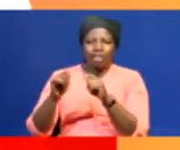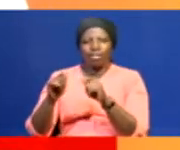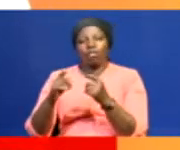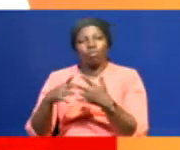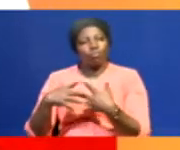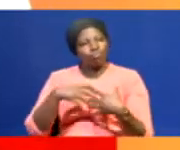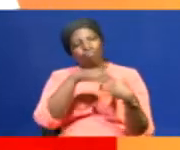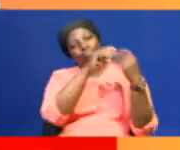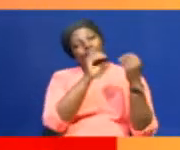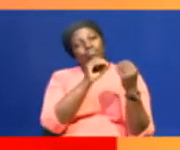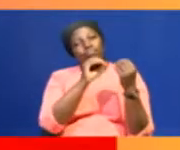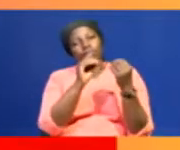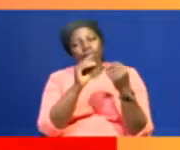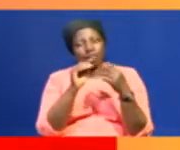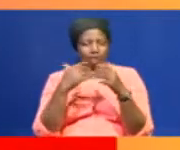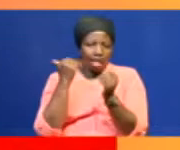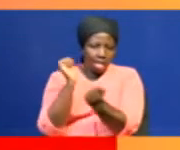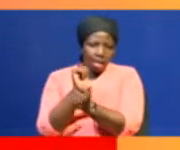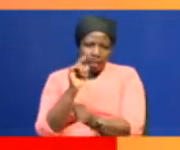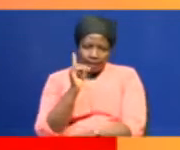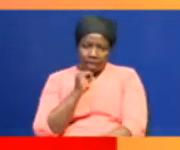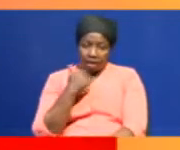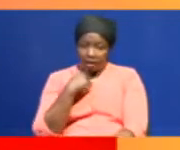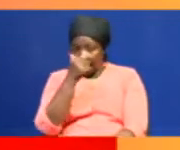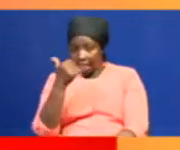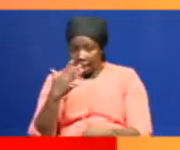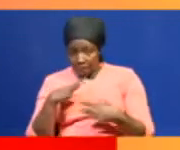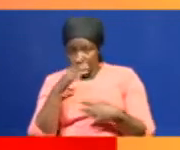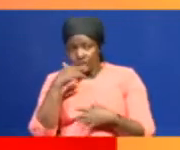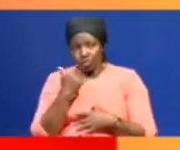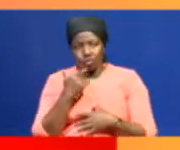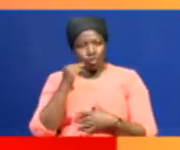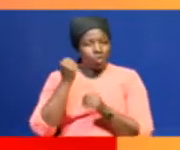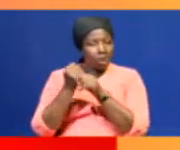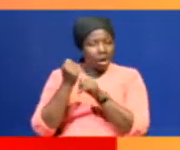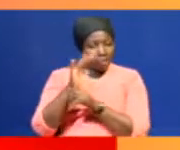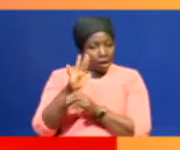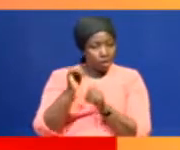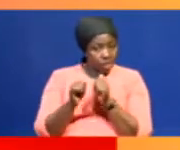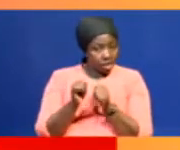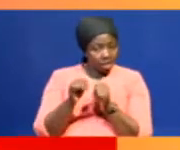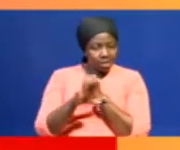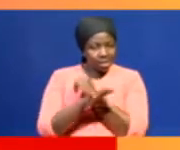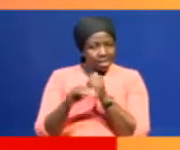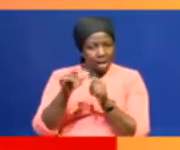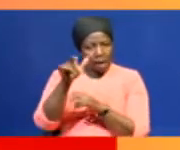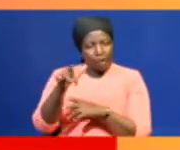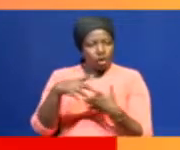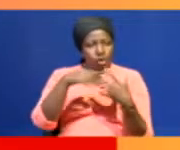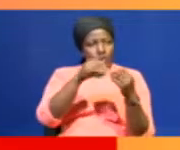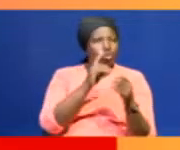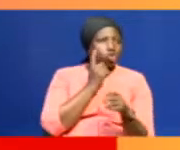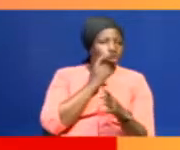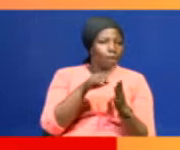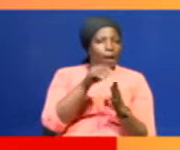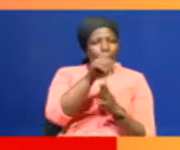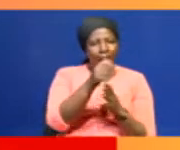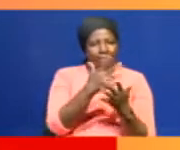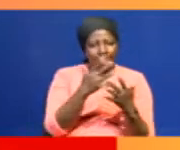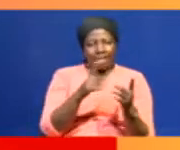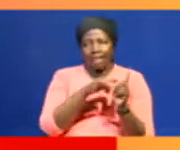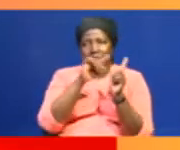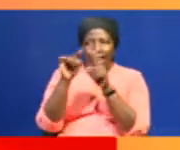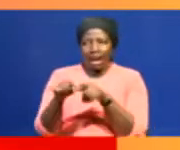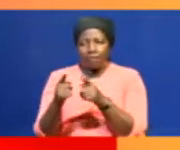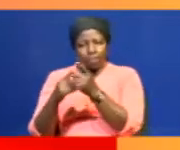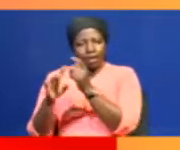their work ni kuiba. So mtu alienda dukani akanunua pikipiki, hiyo kazi yake tu ni kuiba. Na kuna wale jeni ni